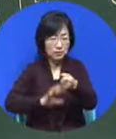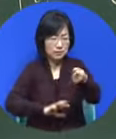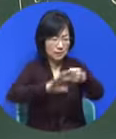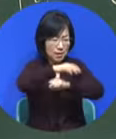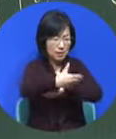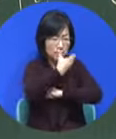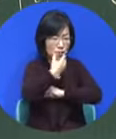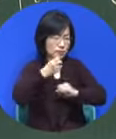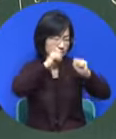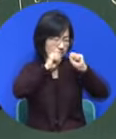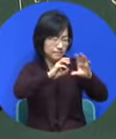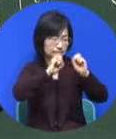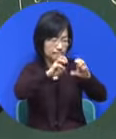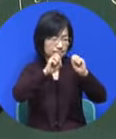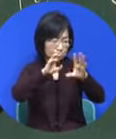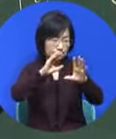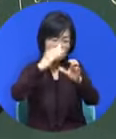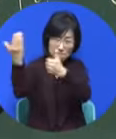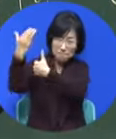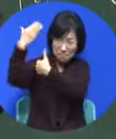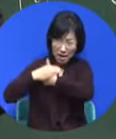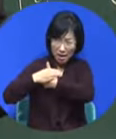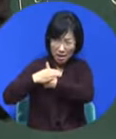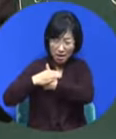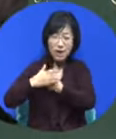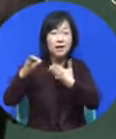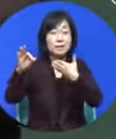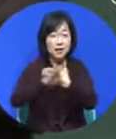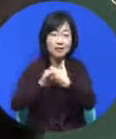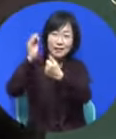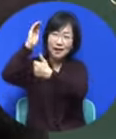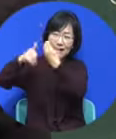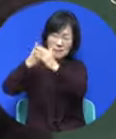것을 지켜주실 것입니다